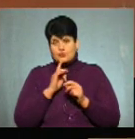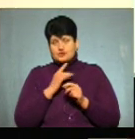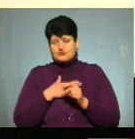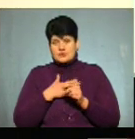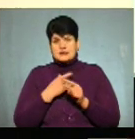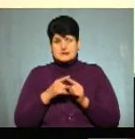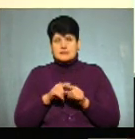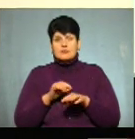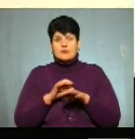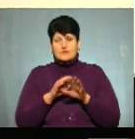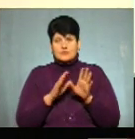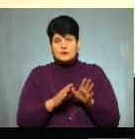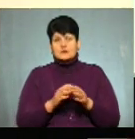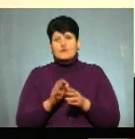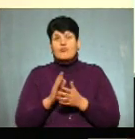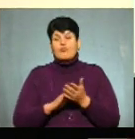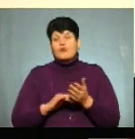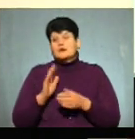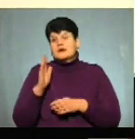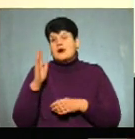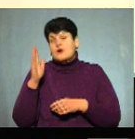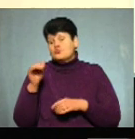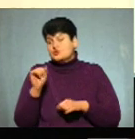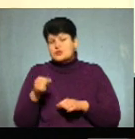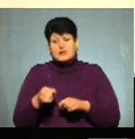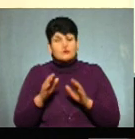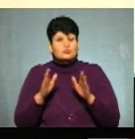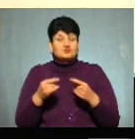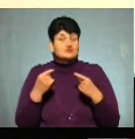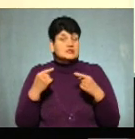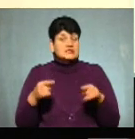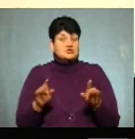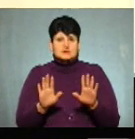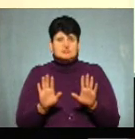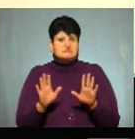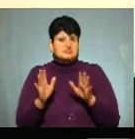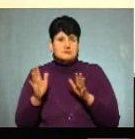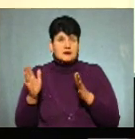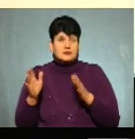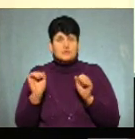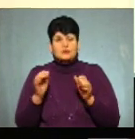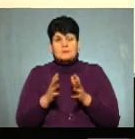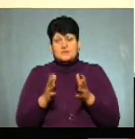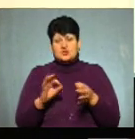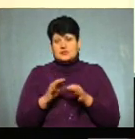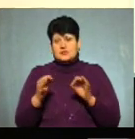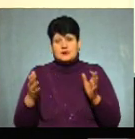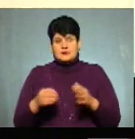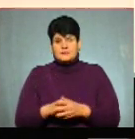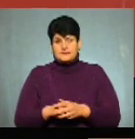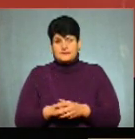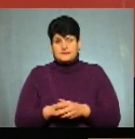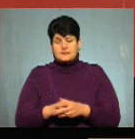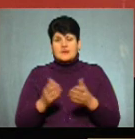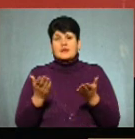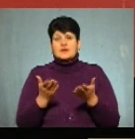це сортування. В подальшому, можливо, будуть опрацьовані якісь інші моменти і буде якась вже більш детальна інформація. Які